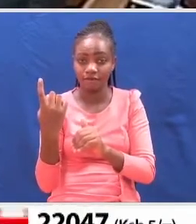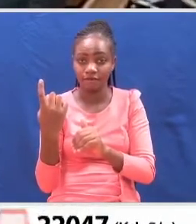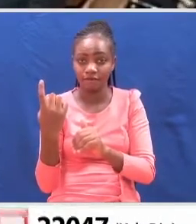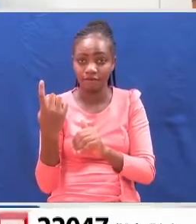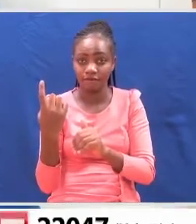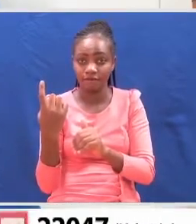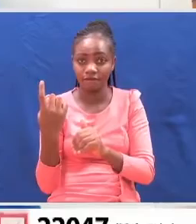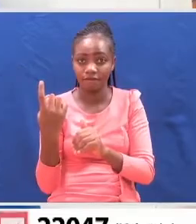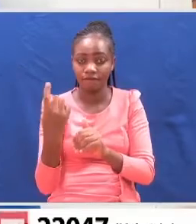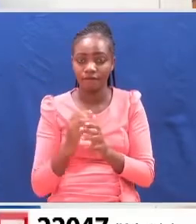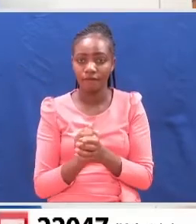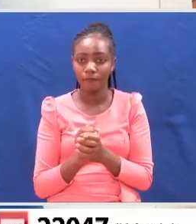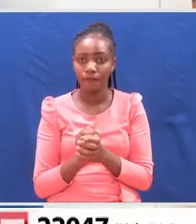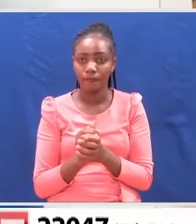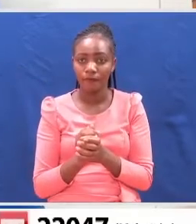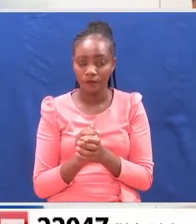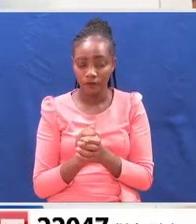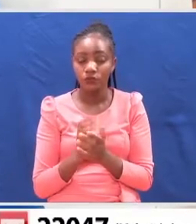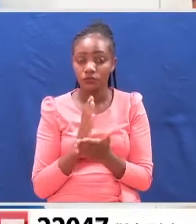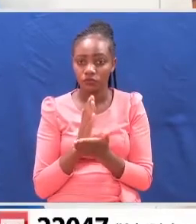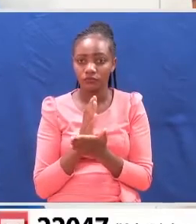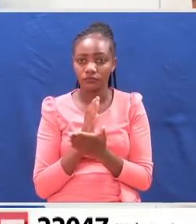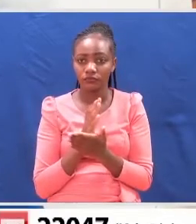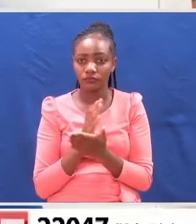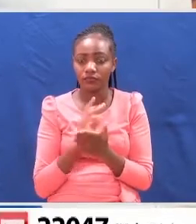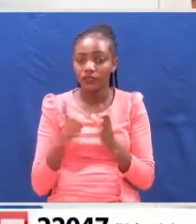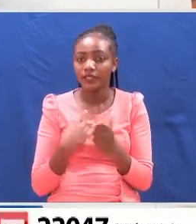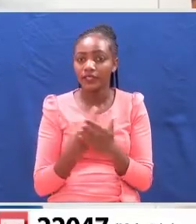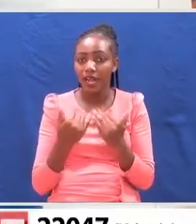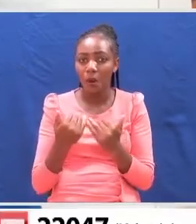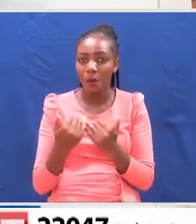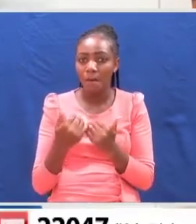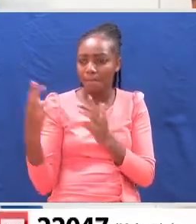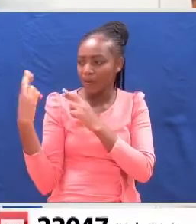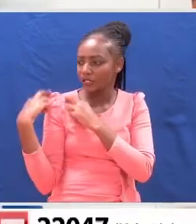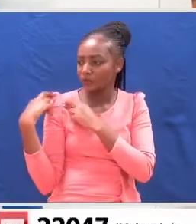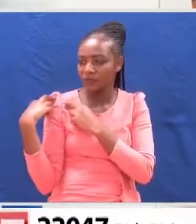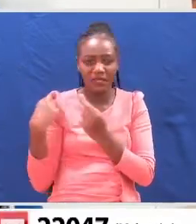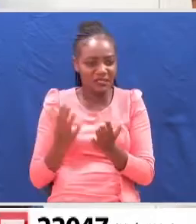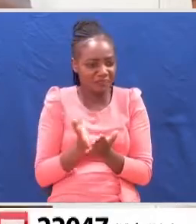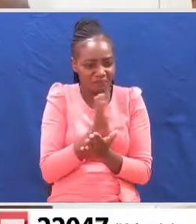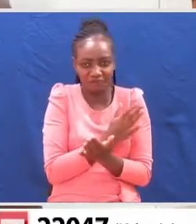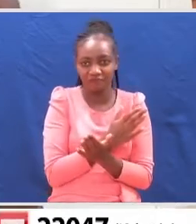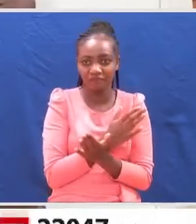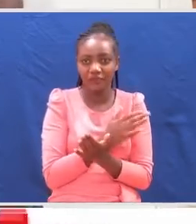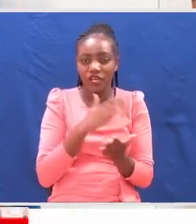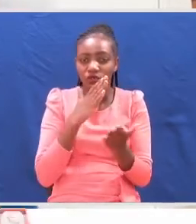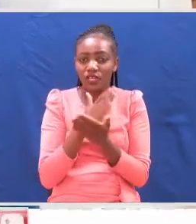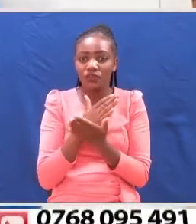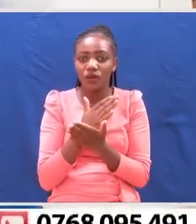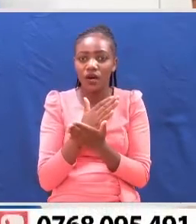kama ni 47 wote wapige kura, na hiyo inatoa pressure kwangu ili sionekane kwamba speaker pengine